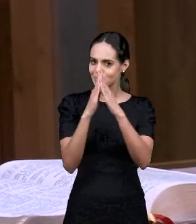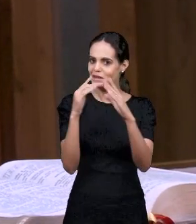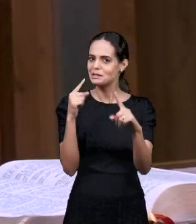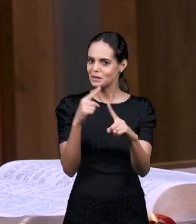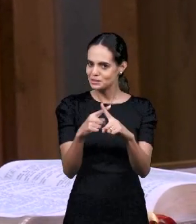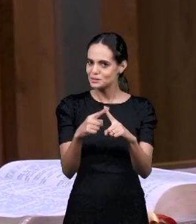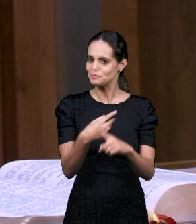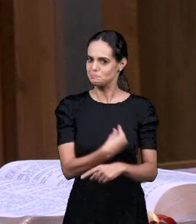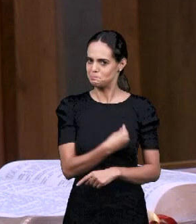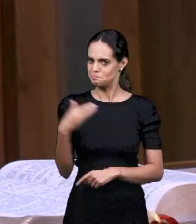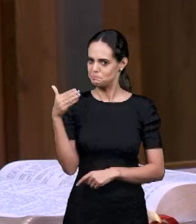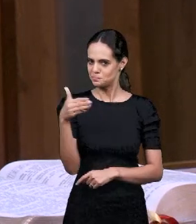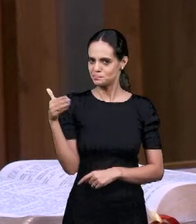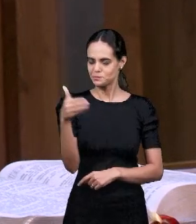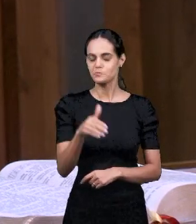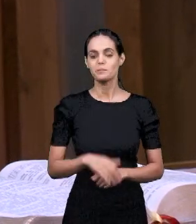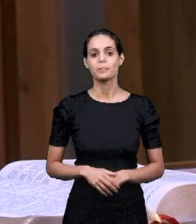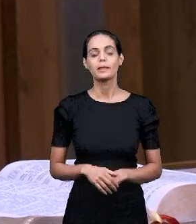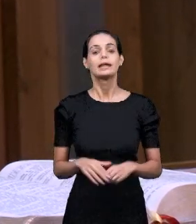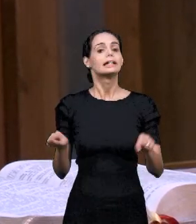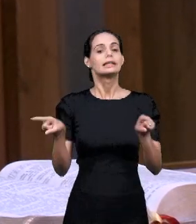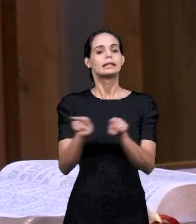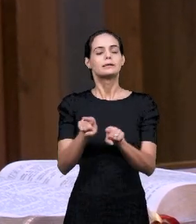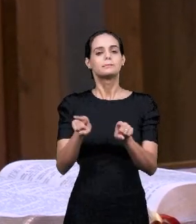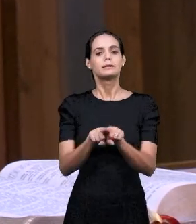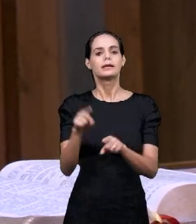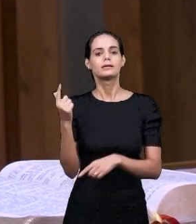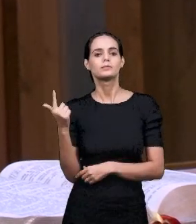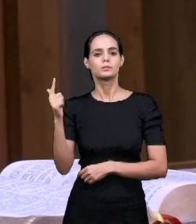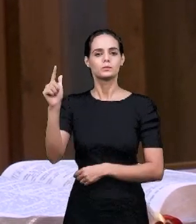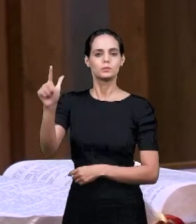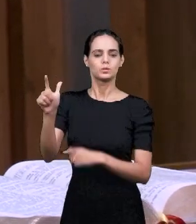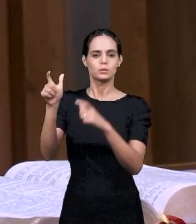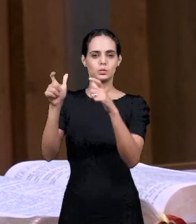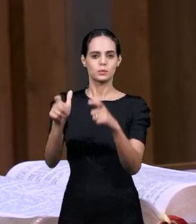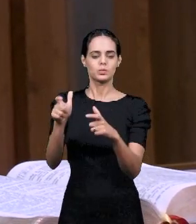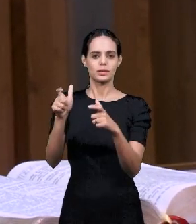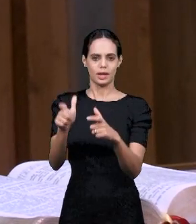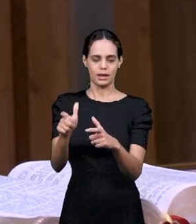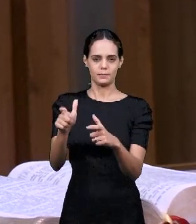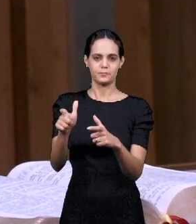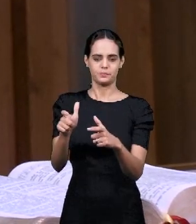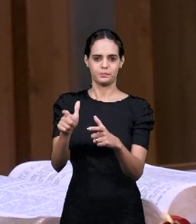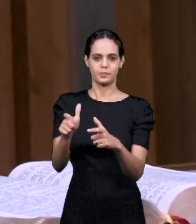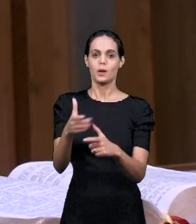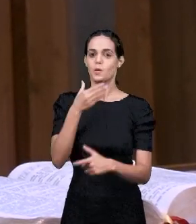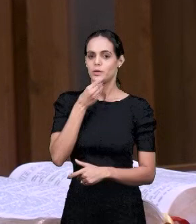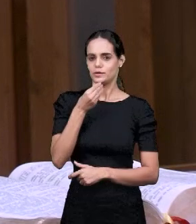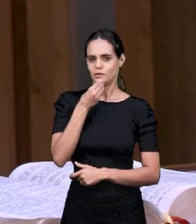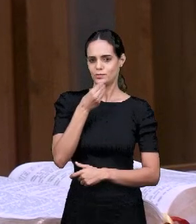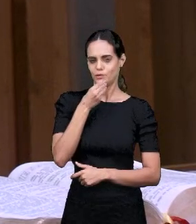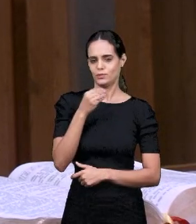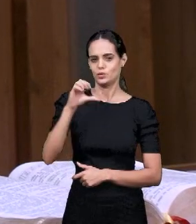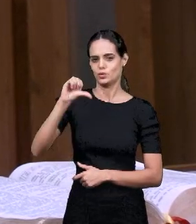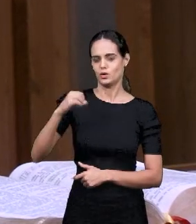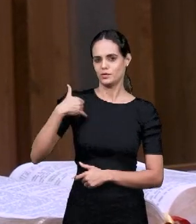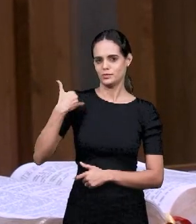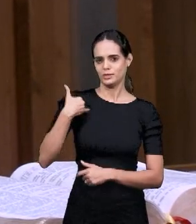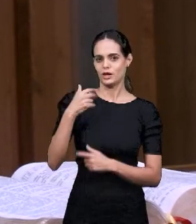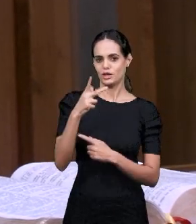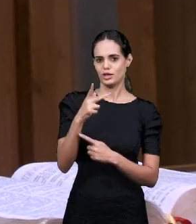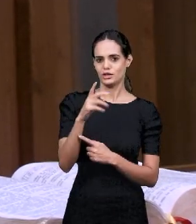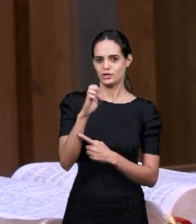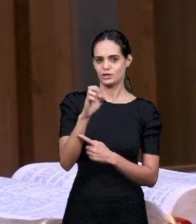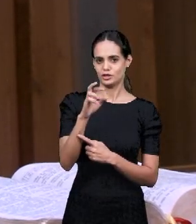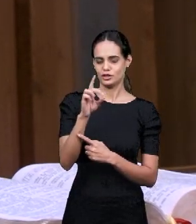passe à l'état de São Paulo avec notre réponse venue d'un frère qui s'appelle Pedro, de 9 ans d'âge. Il appartient au groupe de